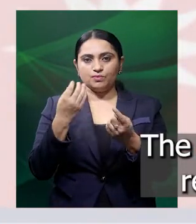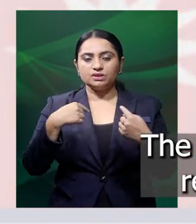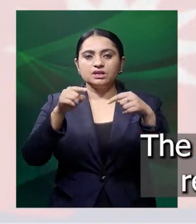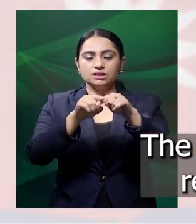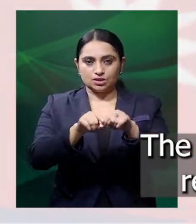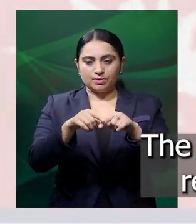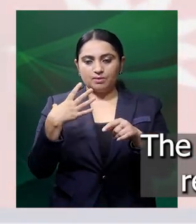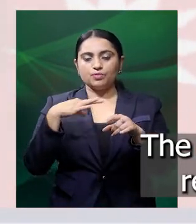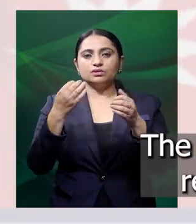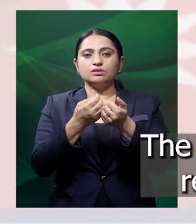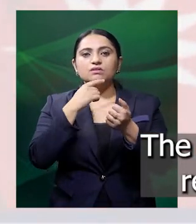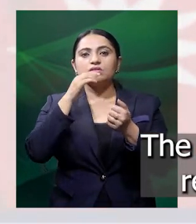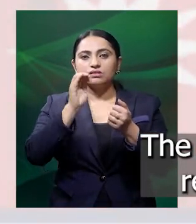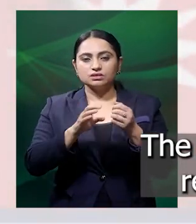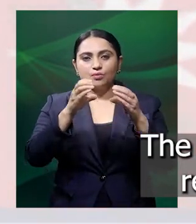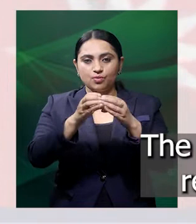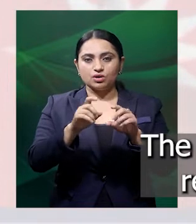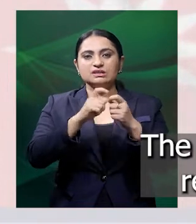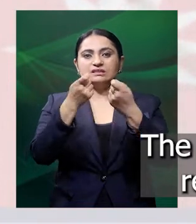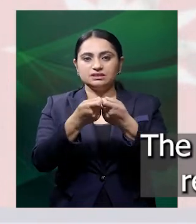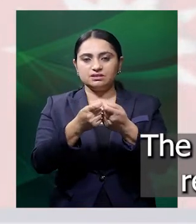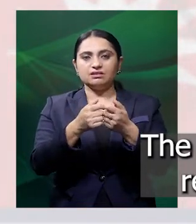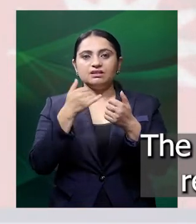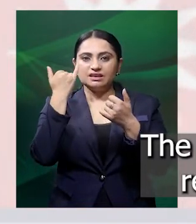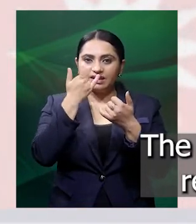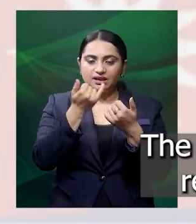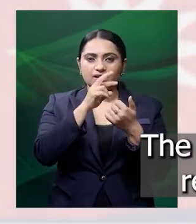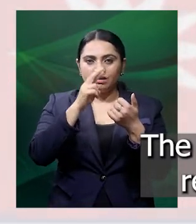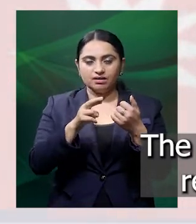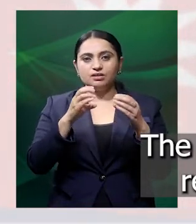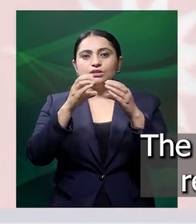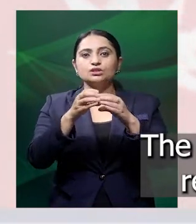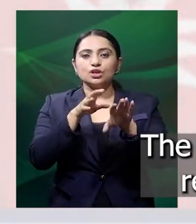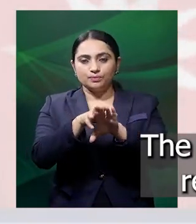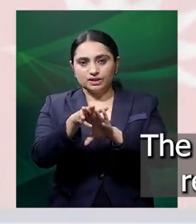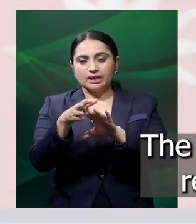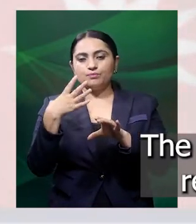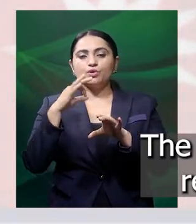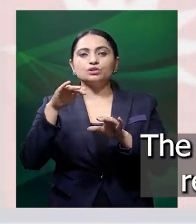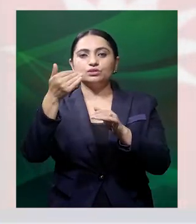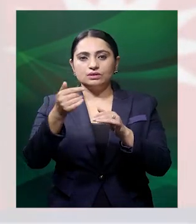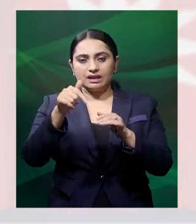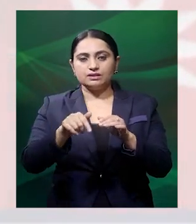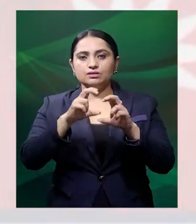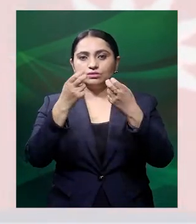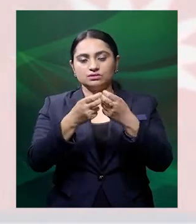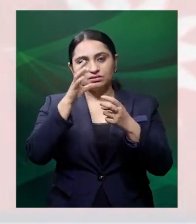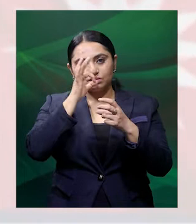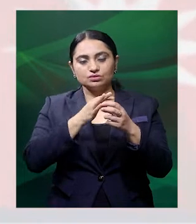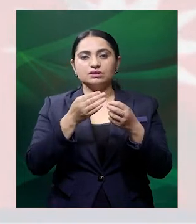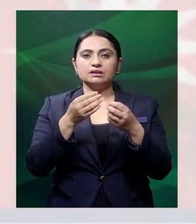प्रतिनिधि सभामा प्रतिनिधित्व हुन नसकेका वर्ग, क्षेत्र, लिङ्ग तथा समुदायको प्रतिनिधित्वलाई यो